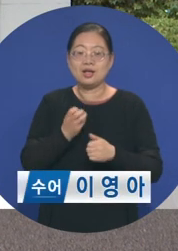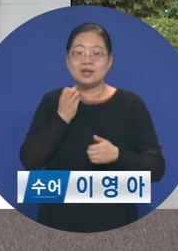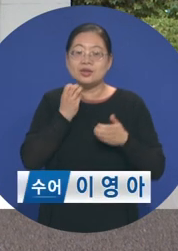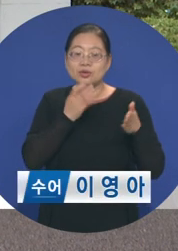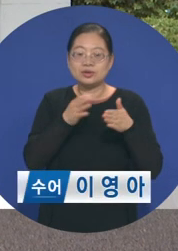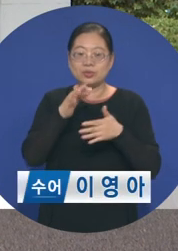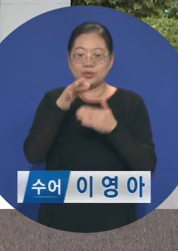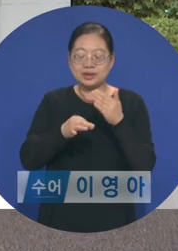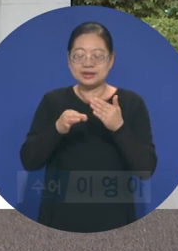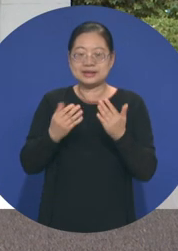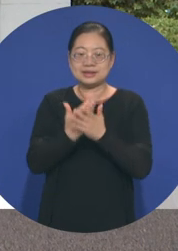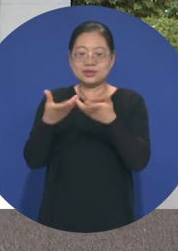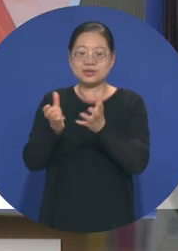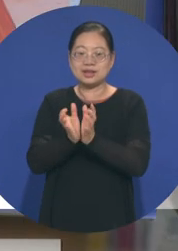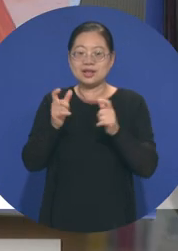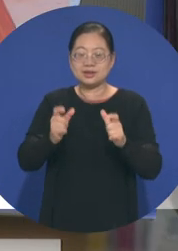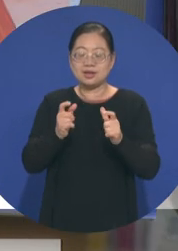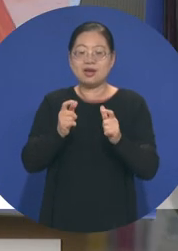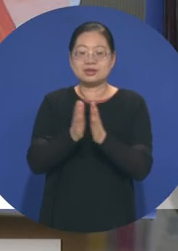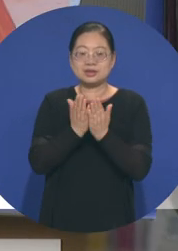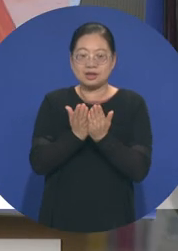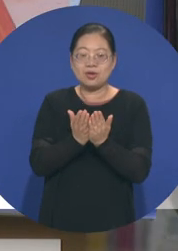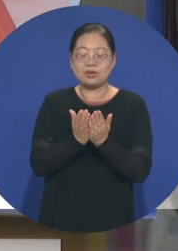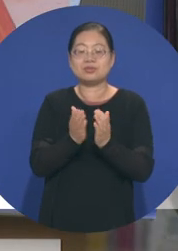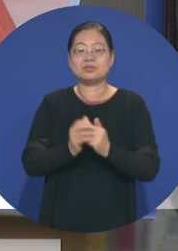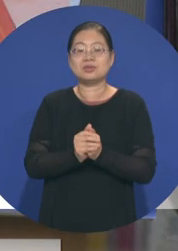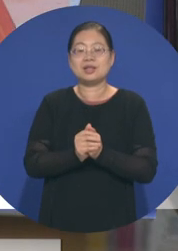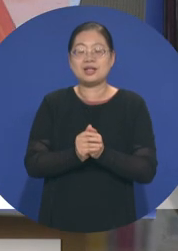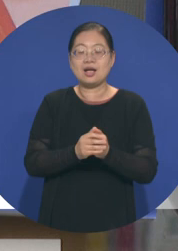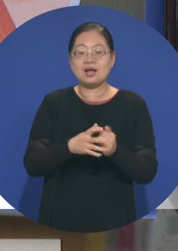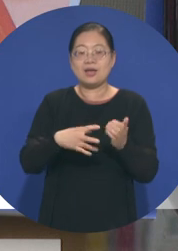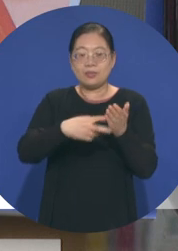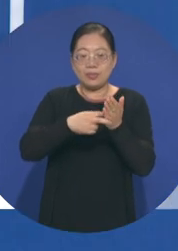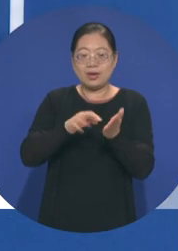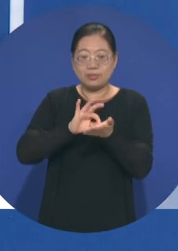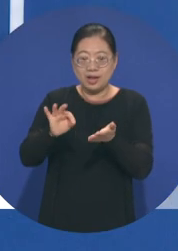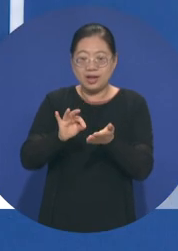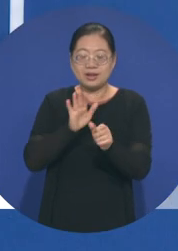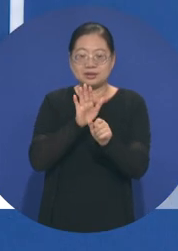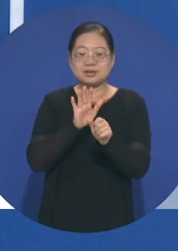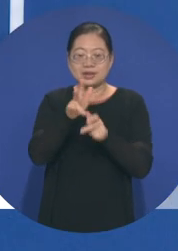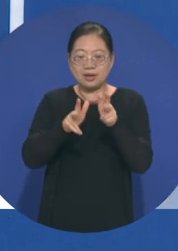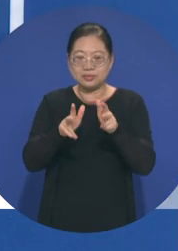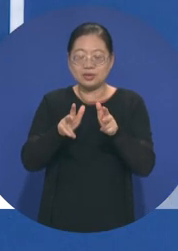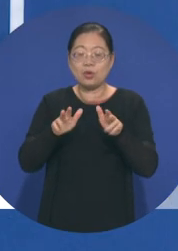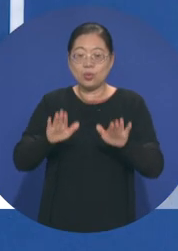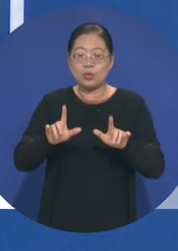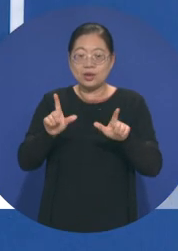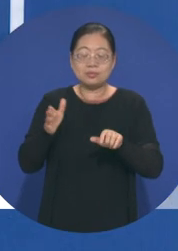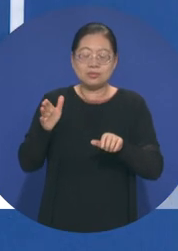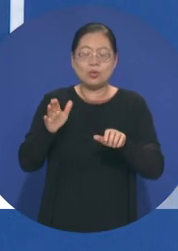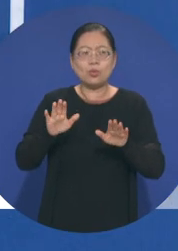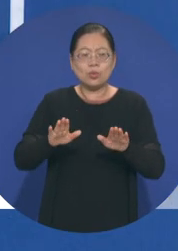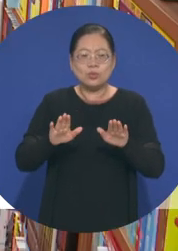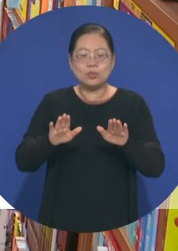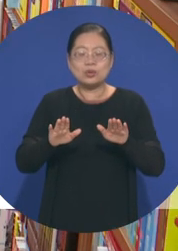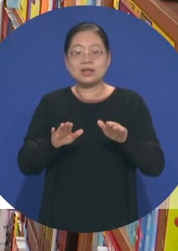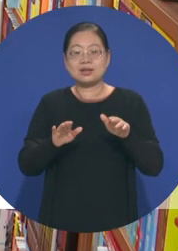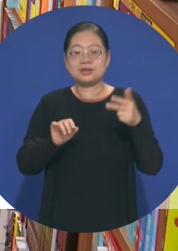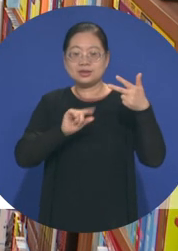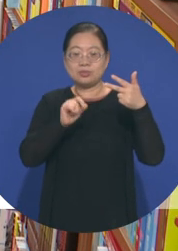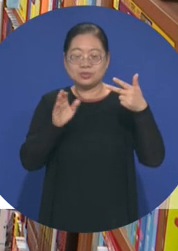경기도와 경기도 콘텐츠 진흥원이 지역서점 지역 화폐 소비 지원금 지급 사업을 이달부터 연말까지 시행합니다